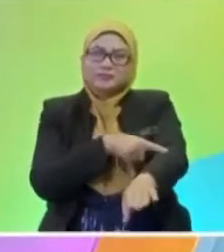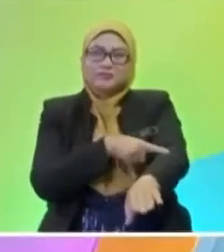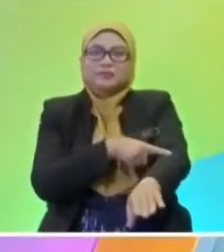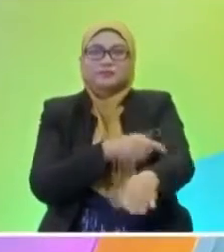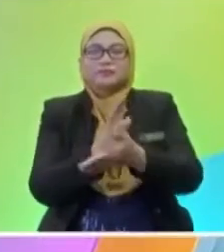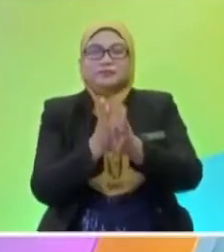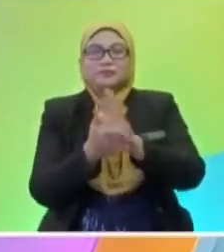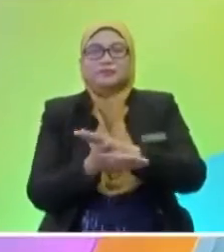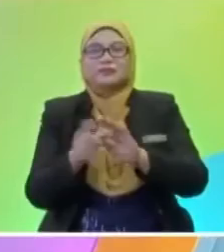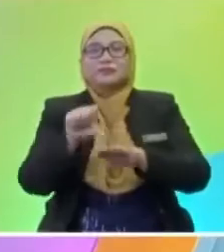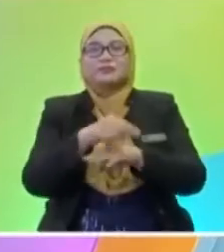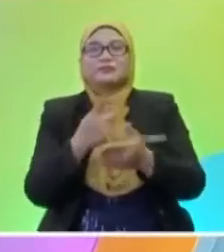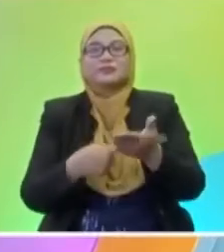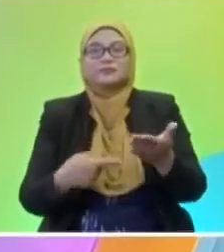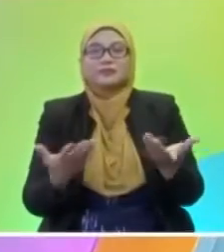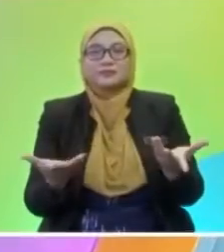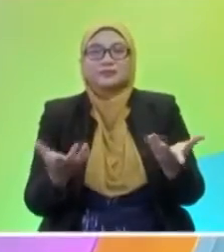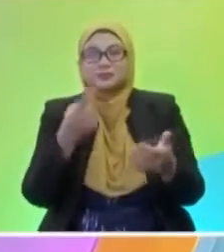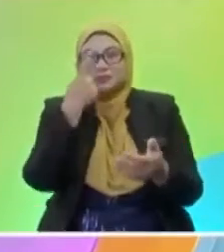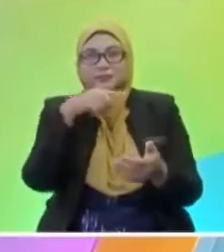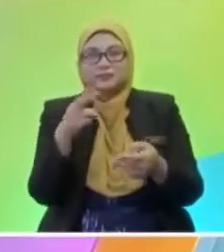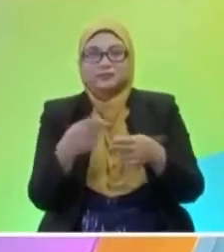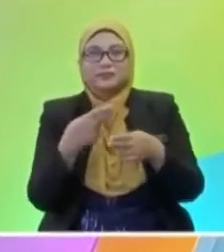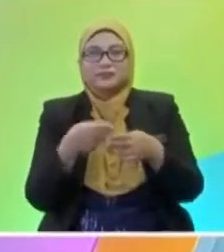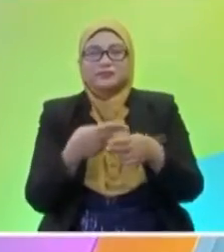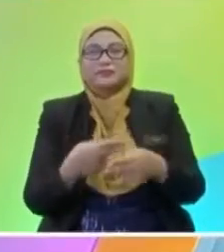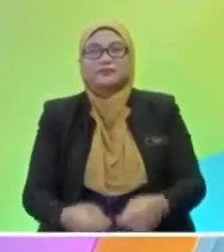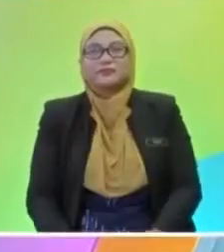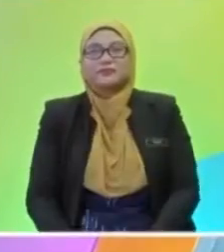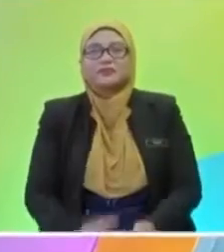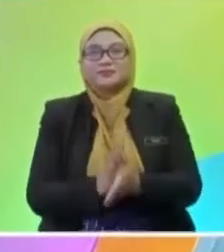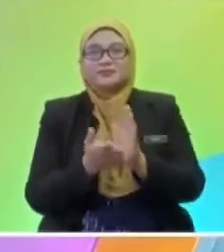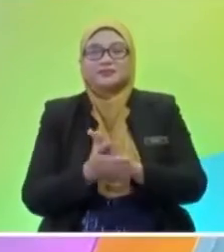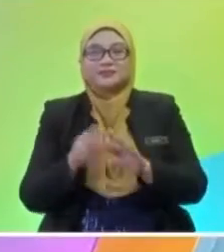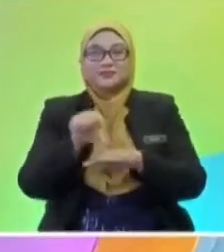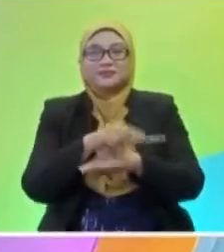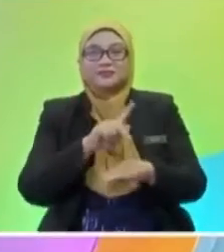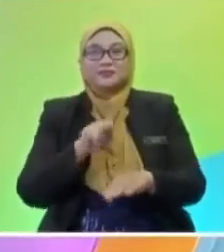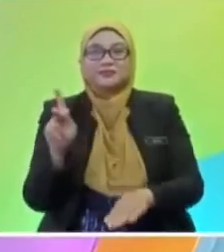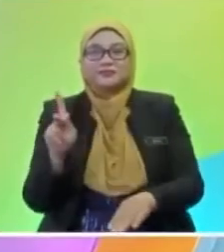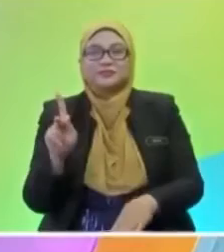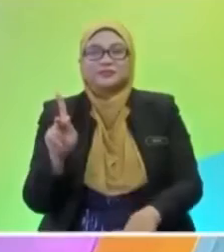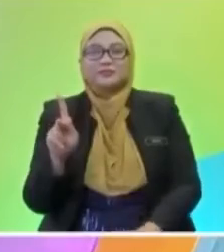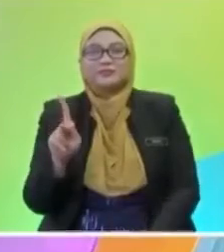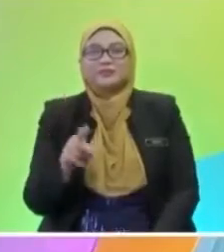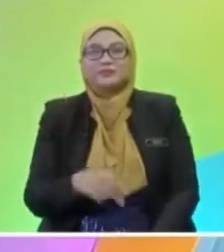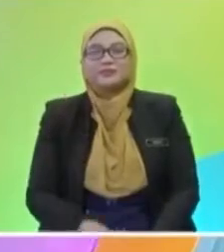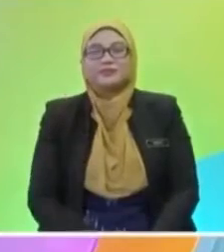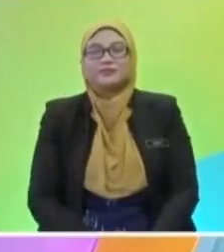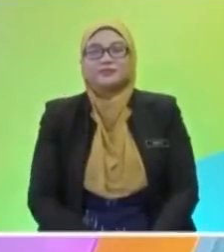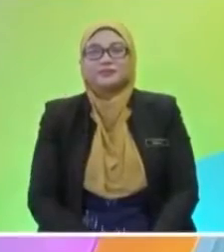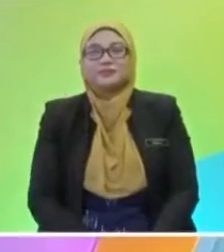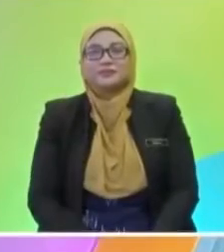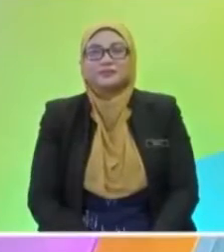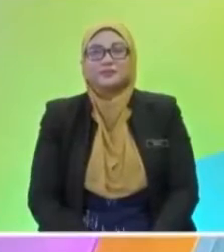gunakan apa untuk pendekkan dia? Tahu cikgu, yang ini. Pemotong. Ni ialah apa nama kita